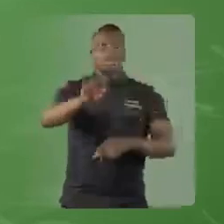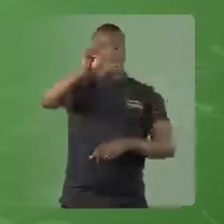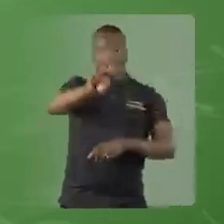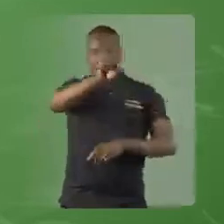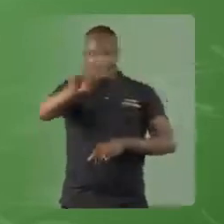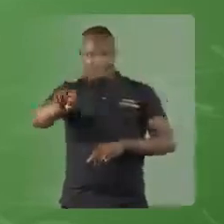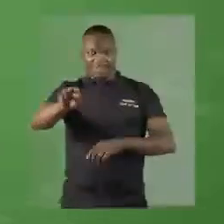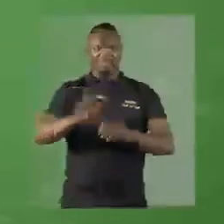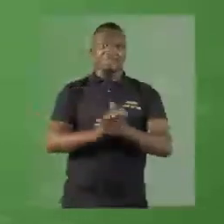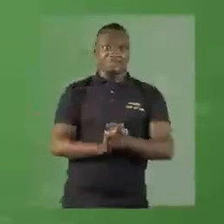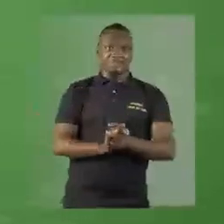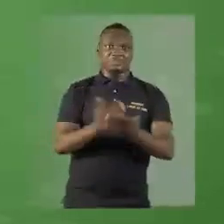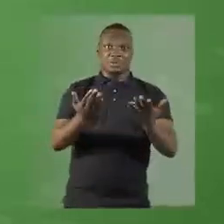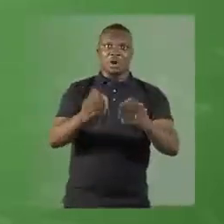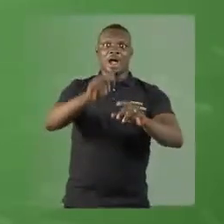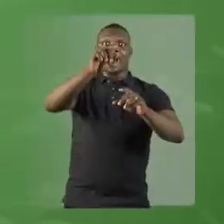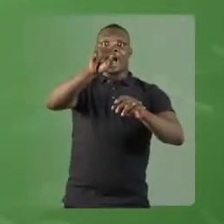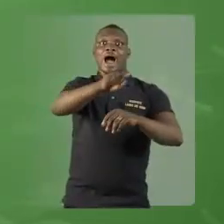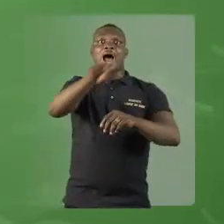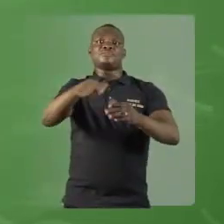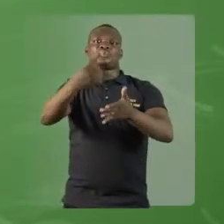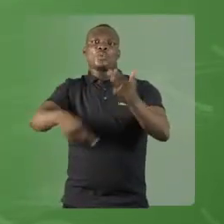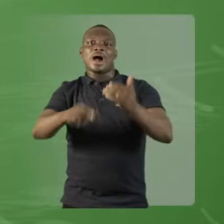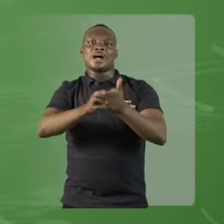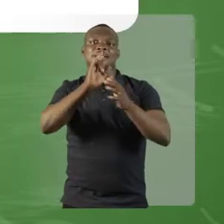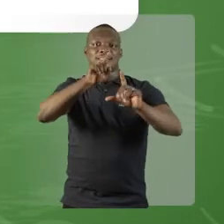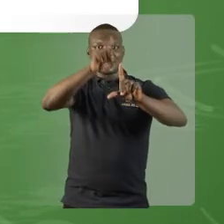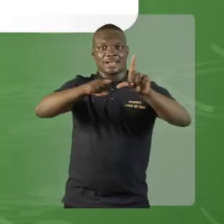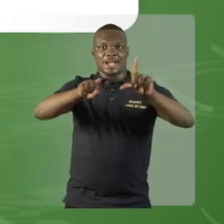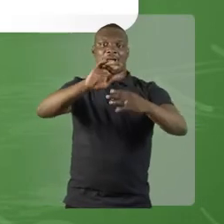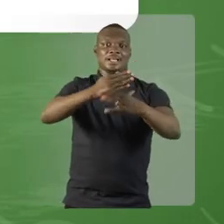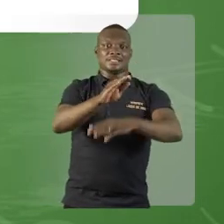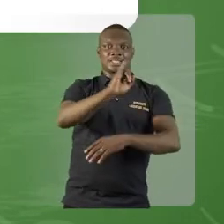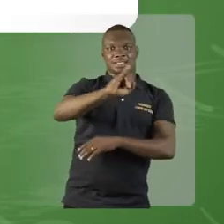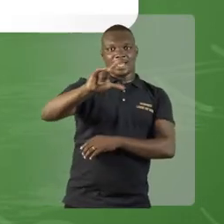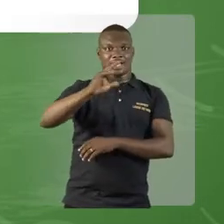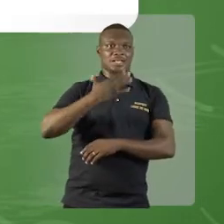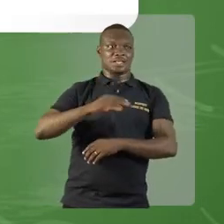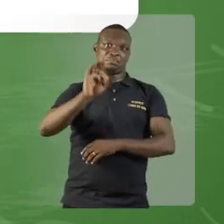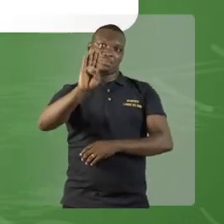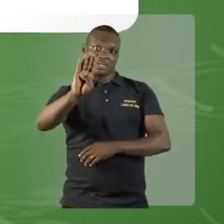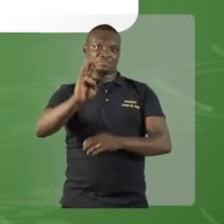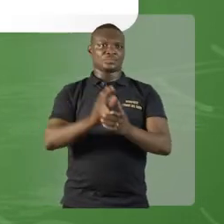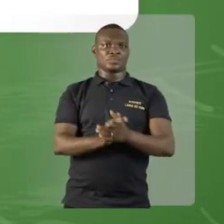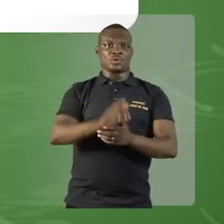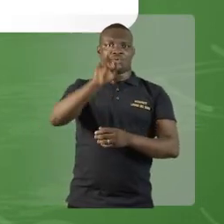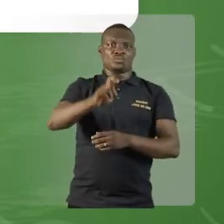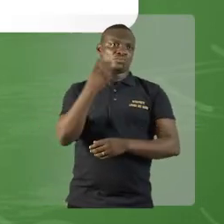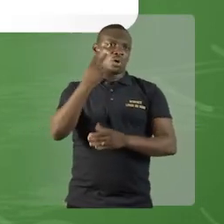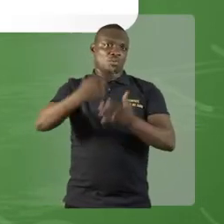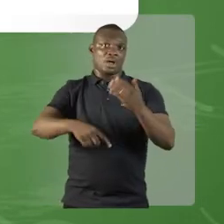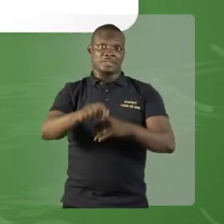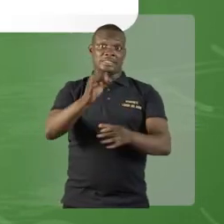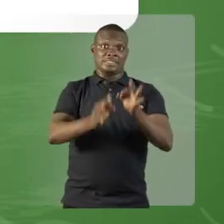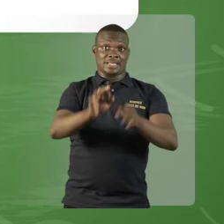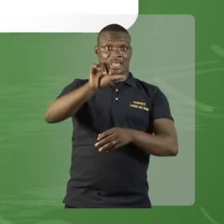alpha. Et alpha, c'est l'angle entre IL et B. Remarquons que si L